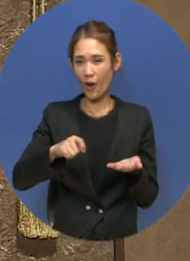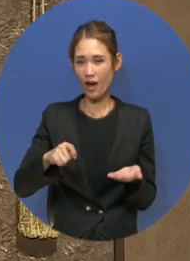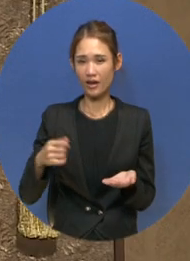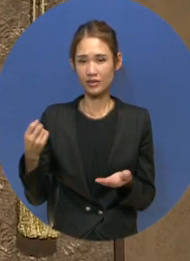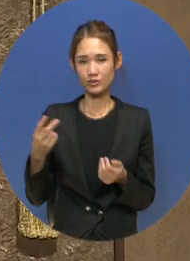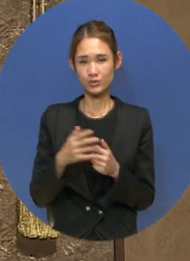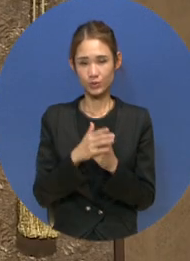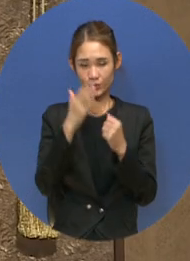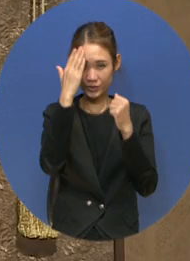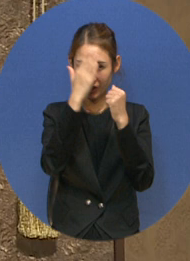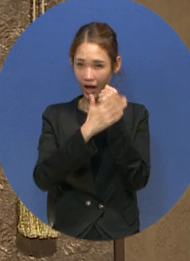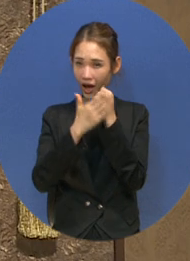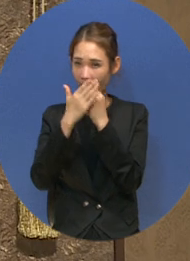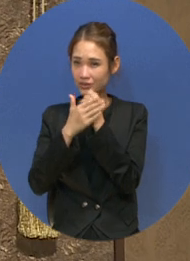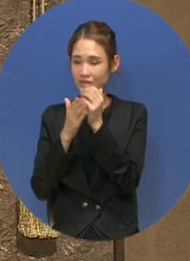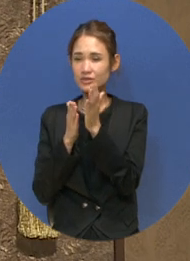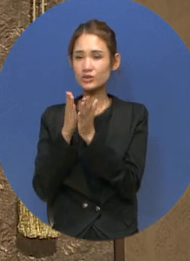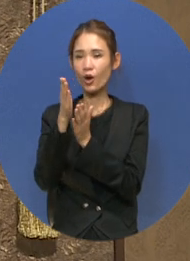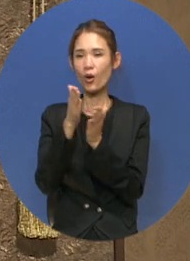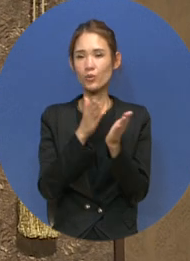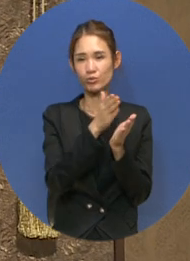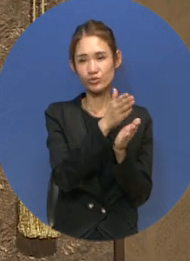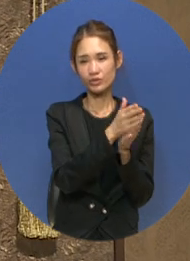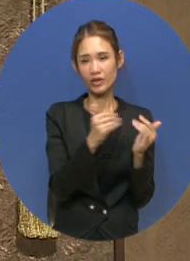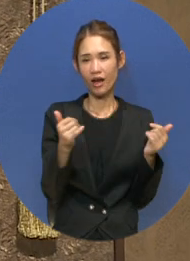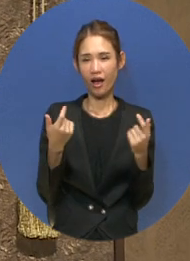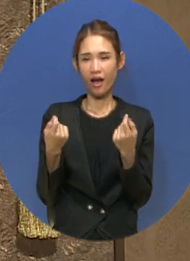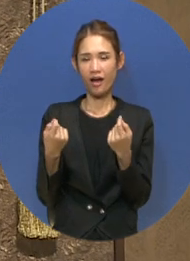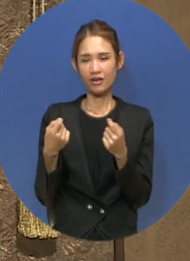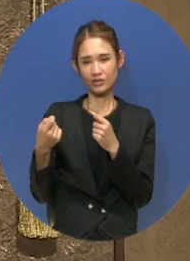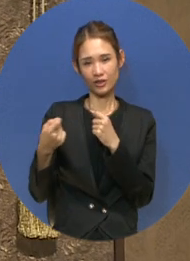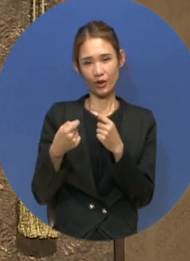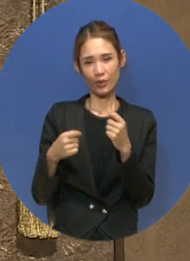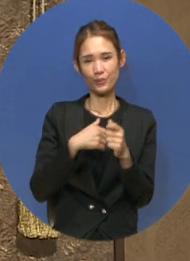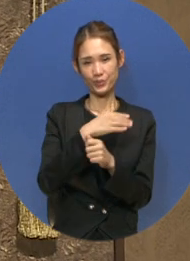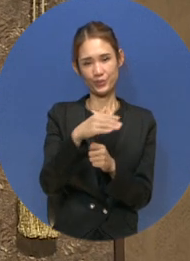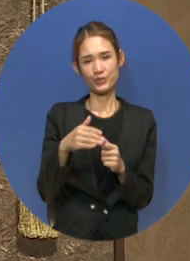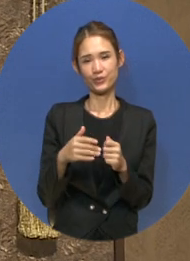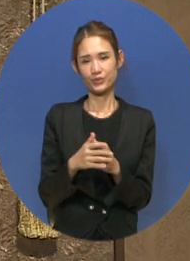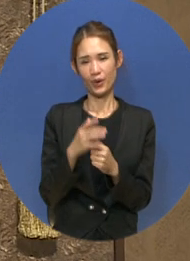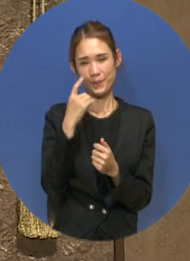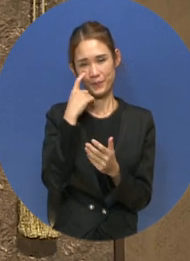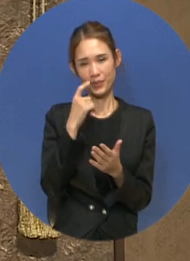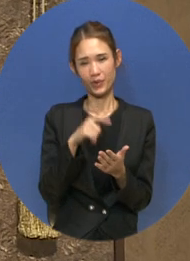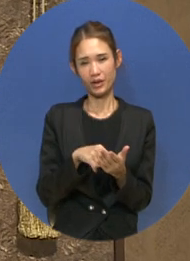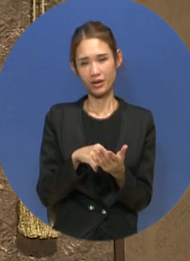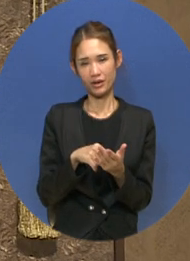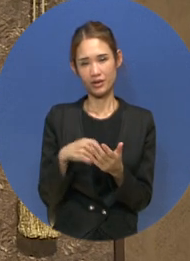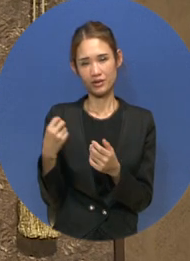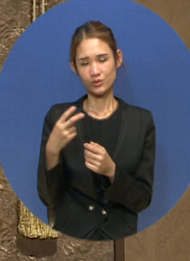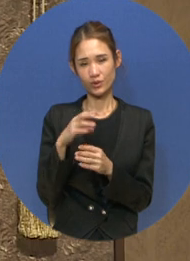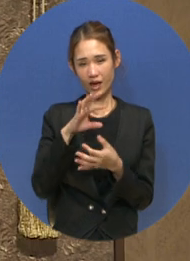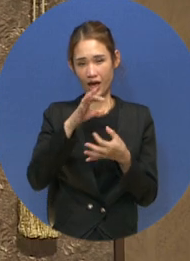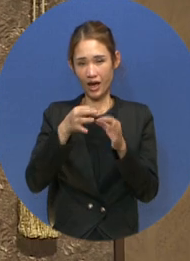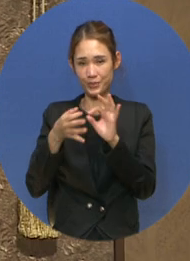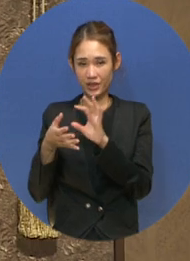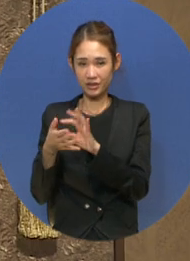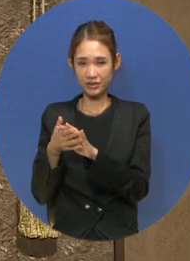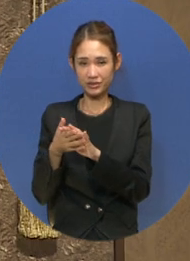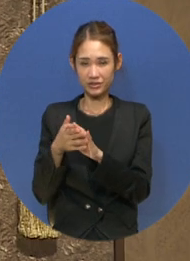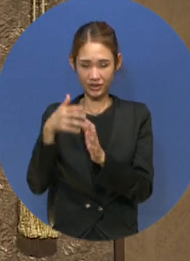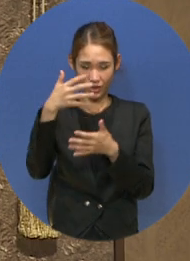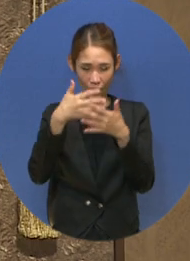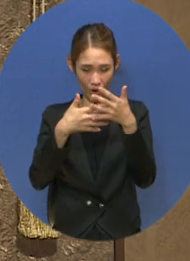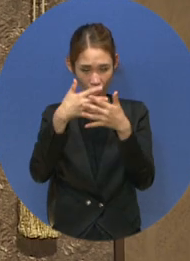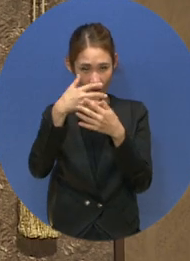이제 사진 같은 경우는 전문가 수준에 근접한 부분들도 많이 발견할 수 있고요. 또 이제 아마추어 수준이긴 하지만 이제 영화